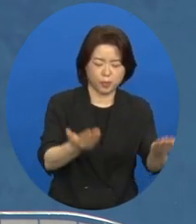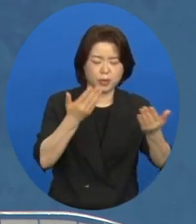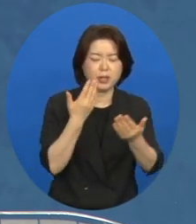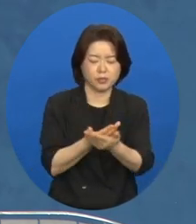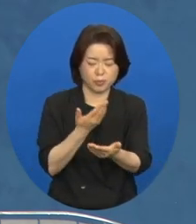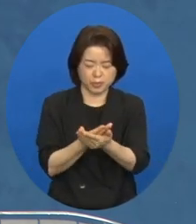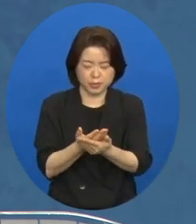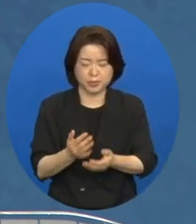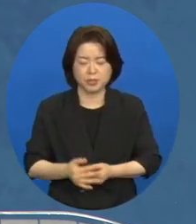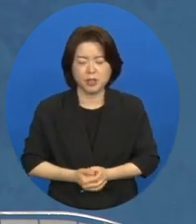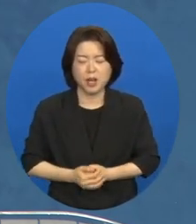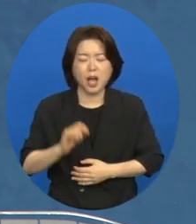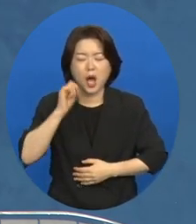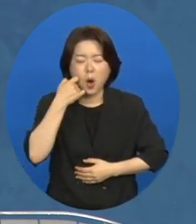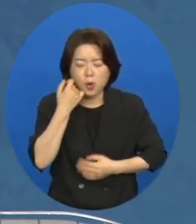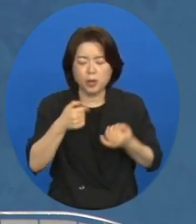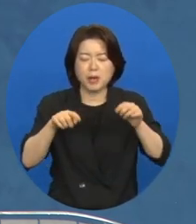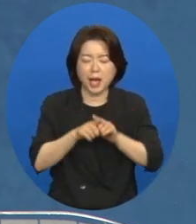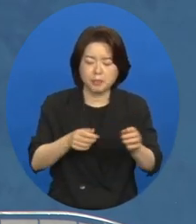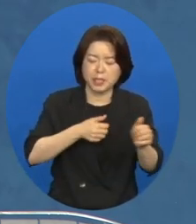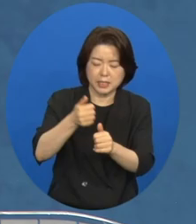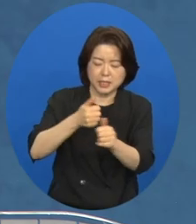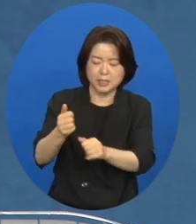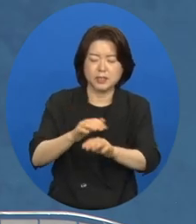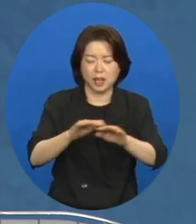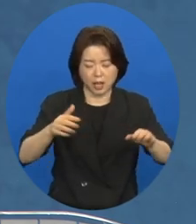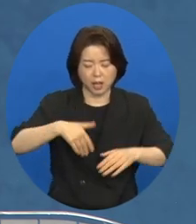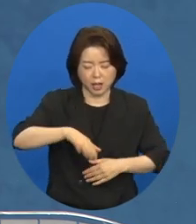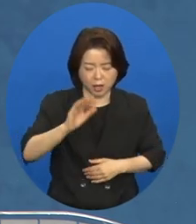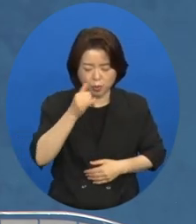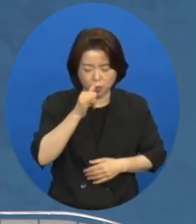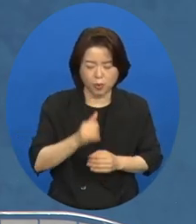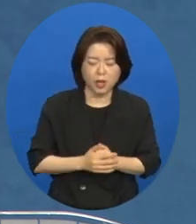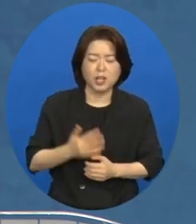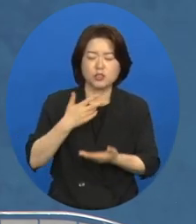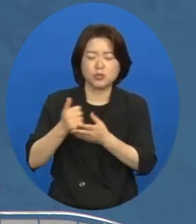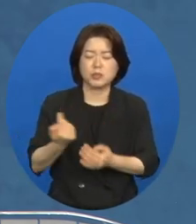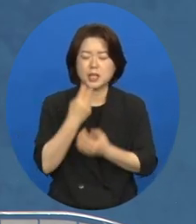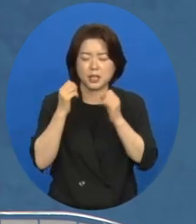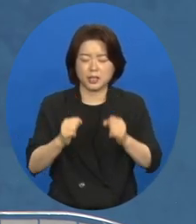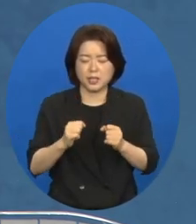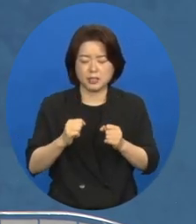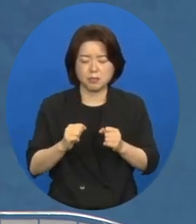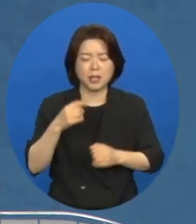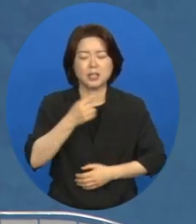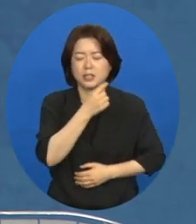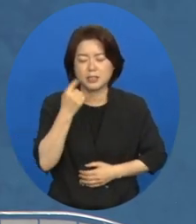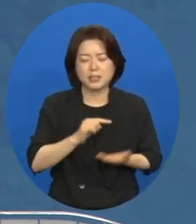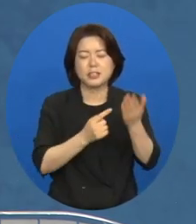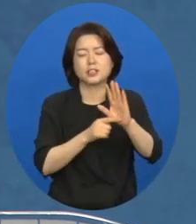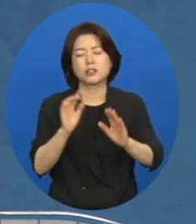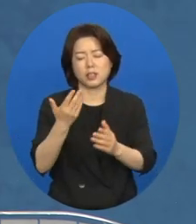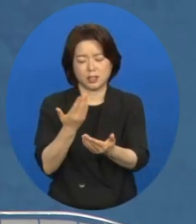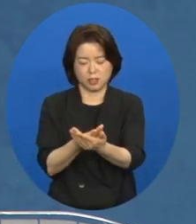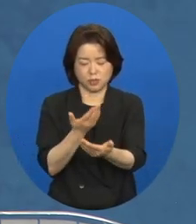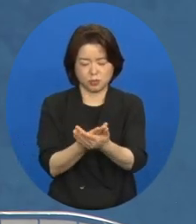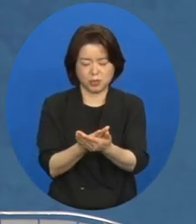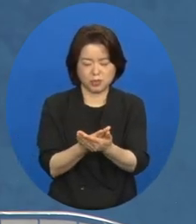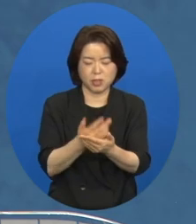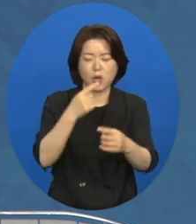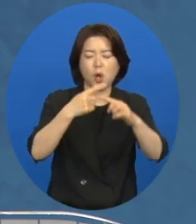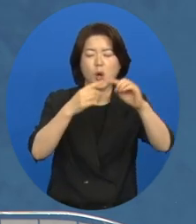주시옵소서. 어려움을 함께 이겨나가며 주의 살아계심만이 온전 증거되게 하여 주시옵소서.